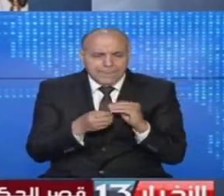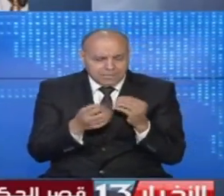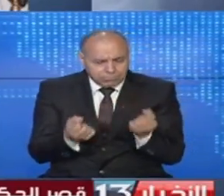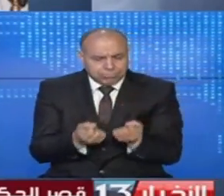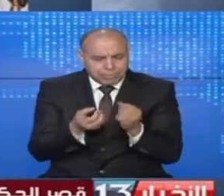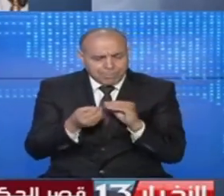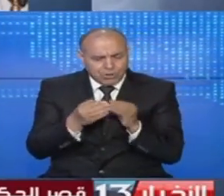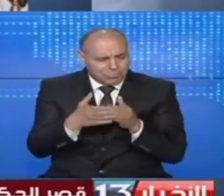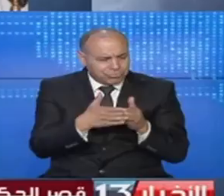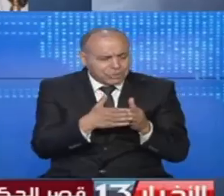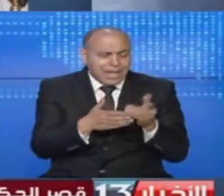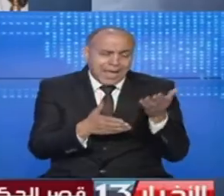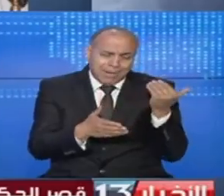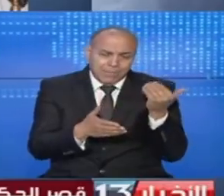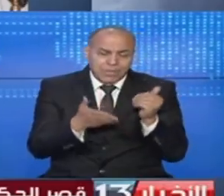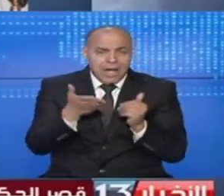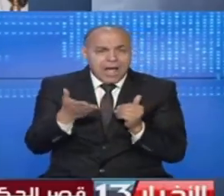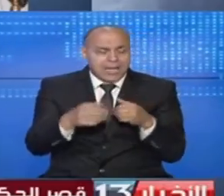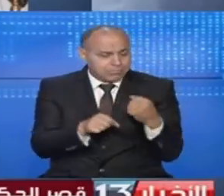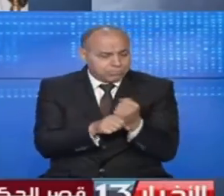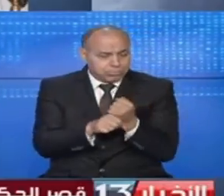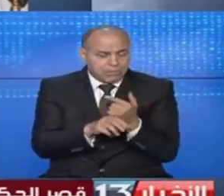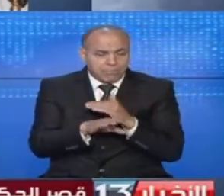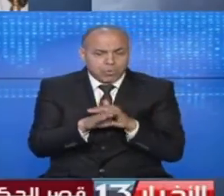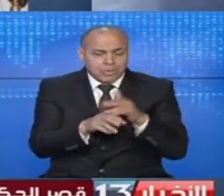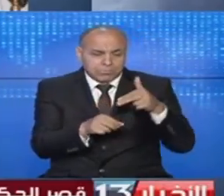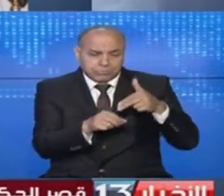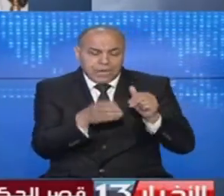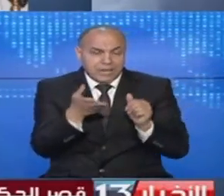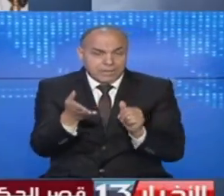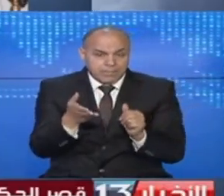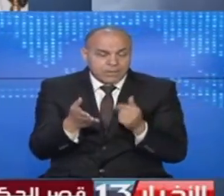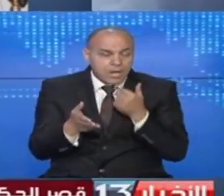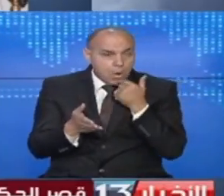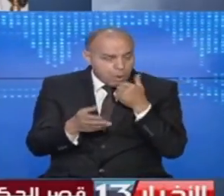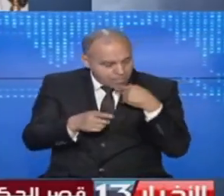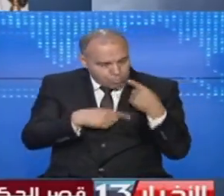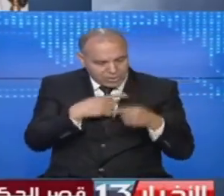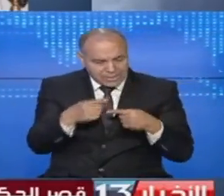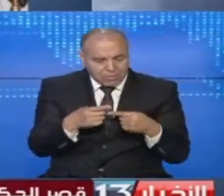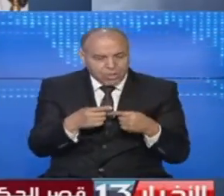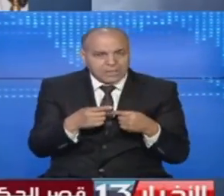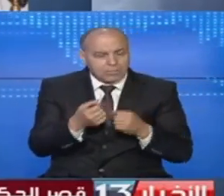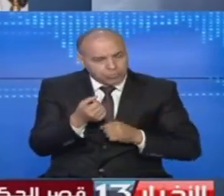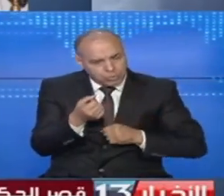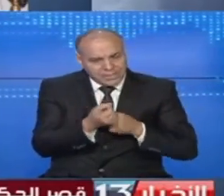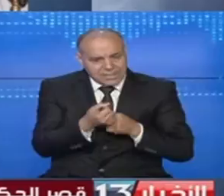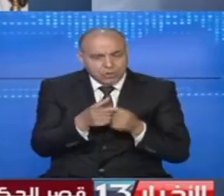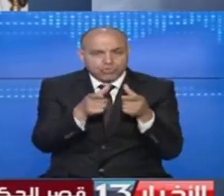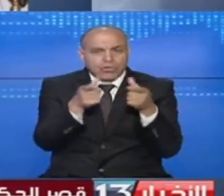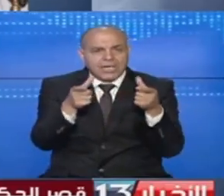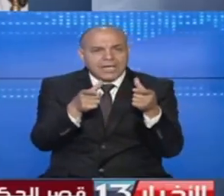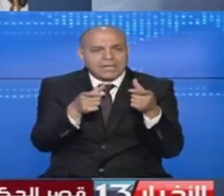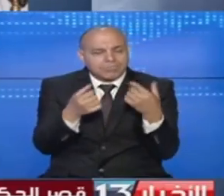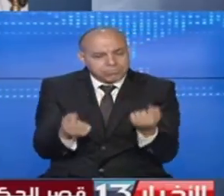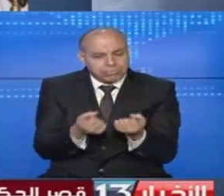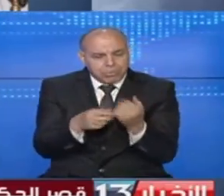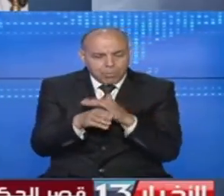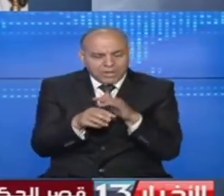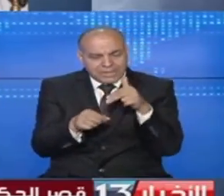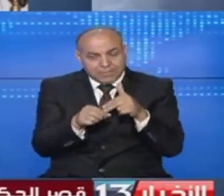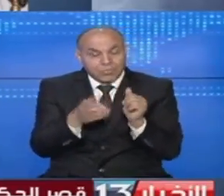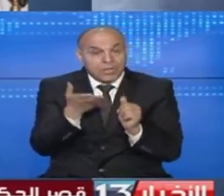كل الإشكاليات المعرقلة للاستثمار في مجال المحروقات ومواصلة مساندة المؤسسات الناشطة في